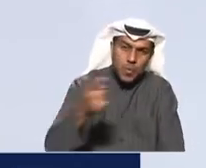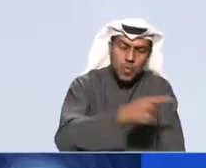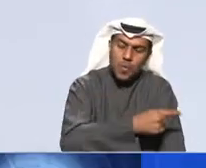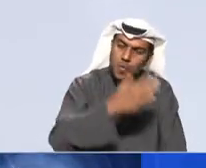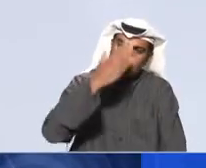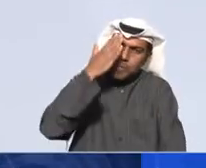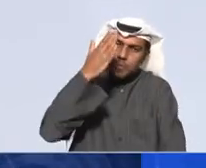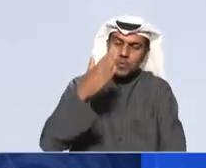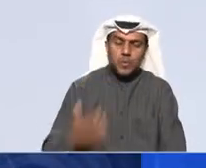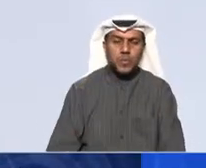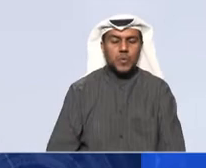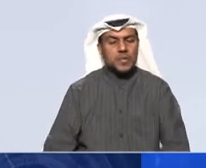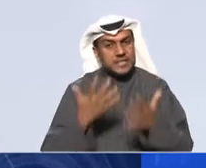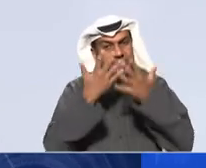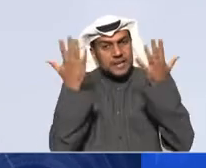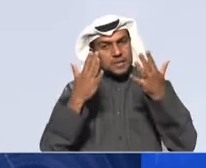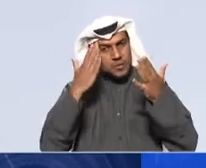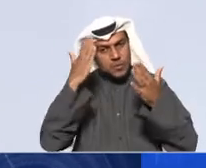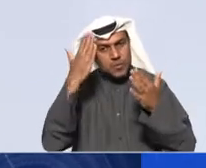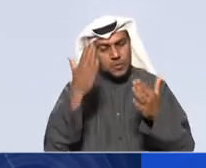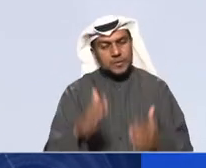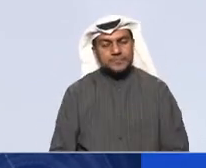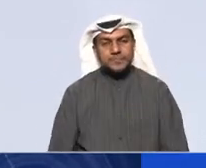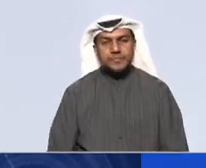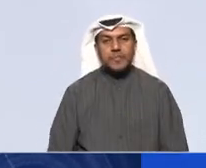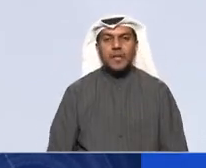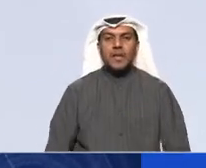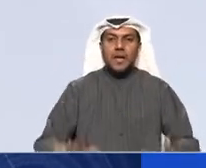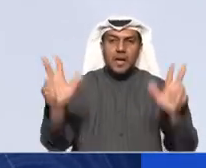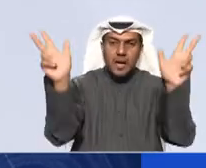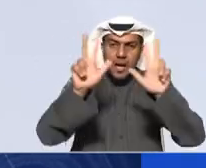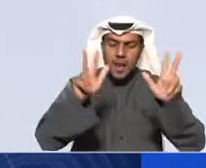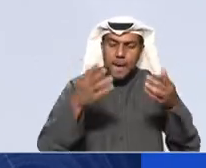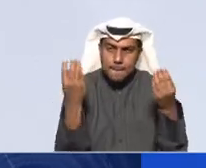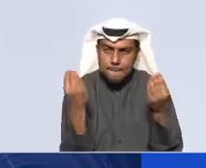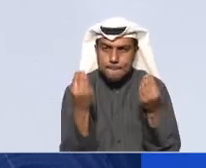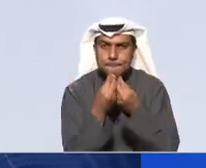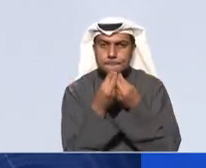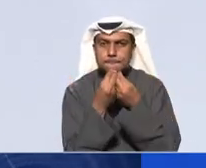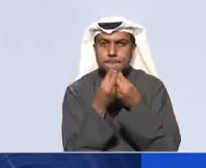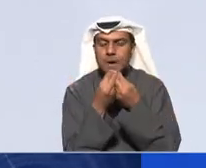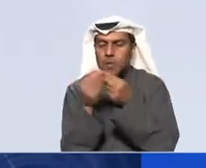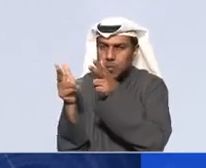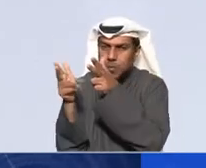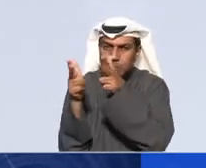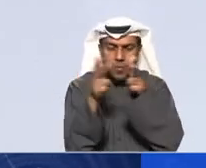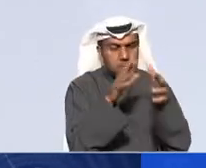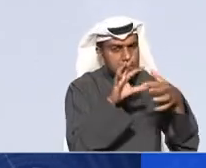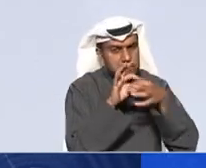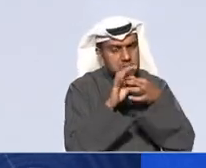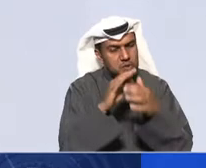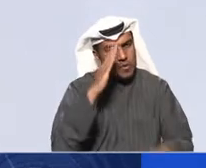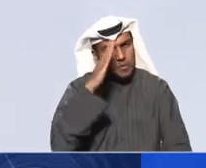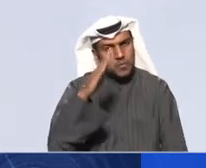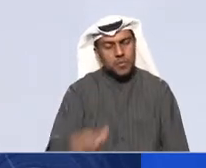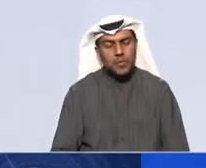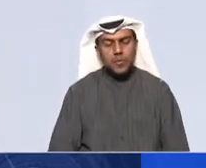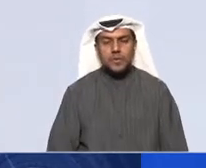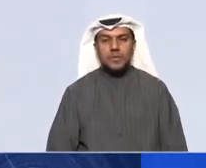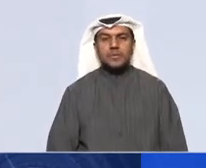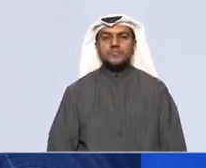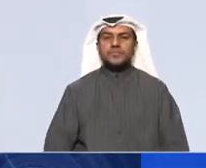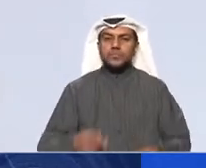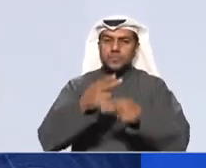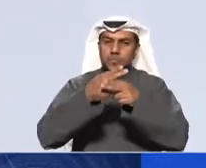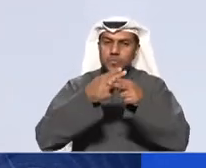الجهات المختلفة ولا سيما الإعلام الذي يتعامل مع هذا الحدث بمهنة عالية. والشكر كذلك موصول لتلفزيون